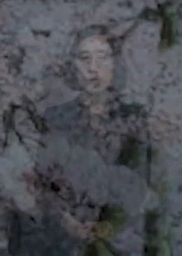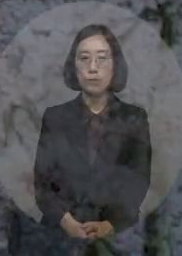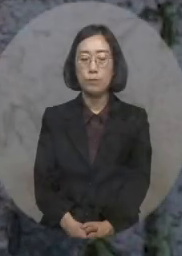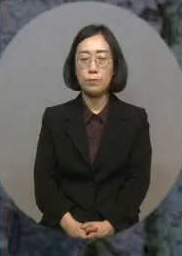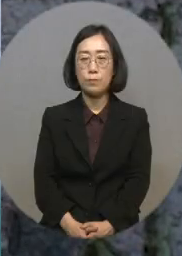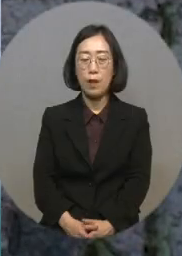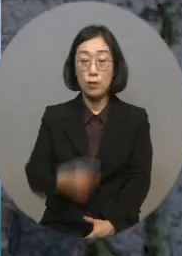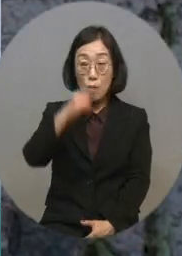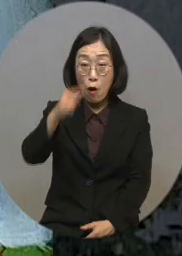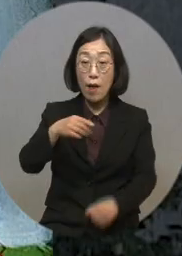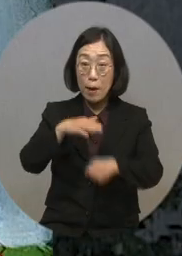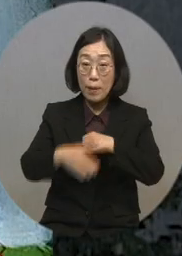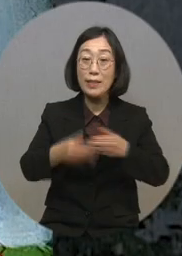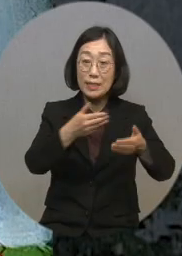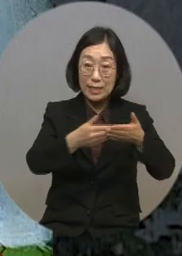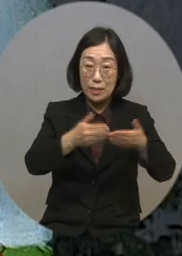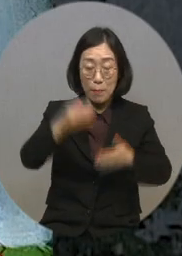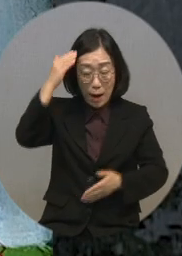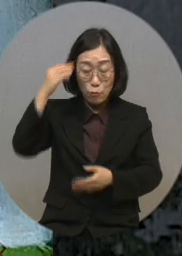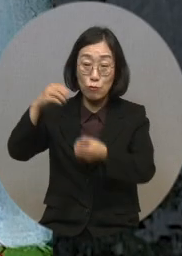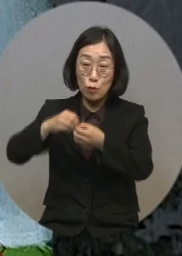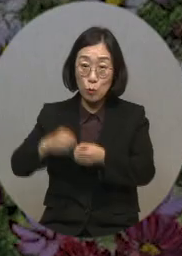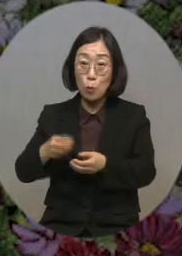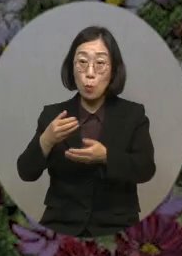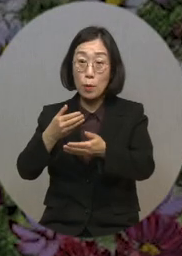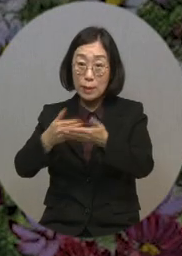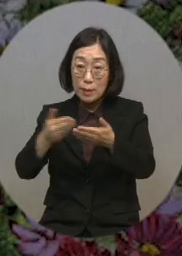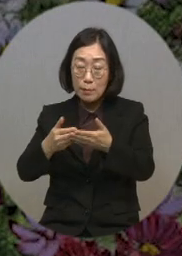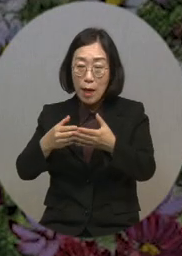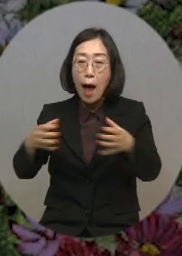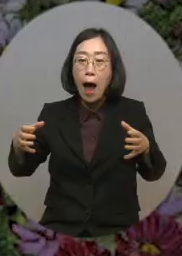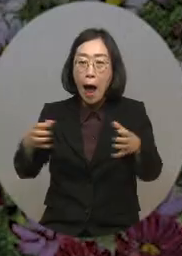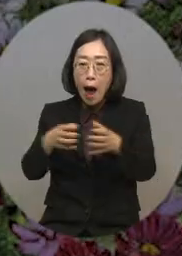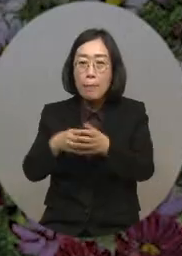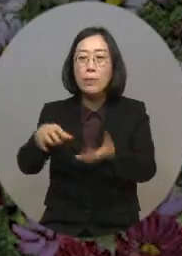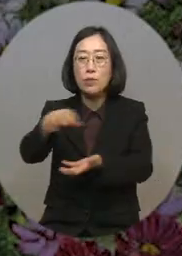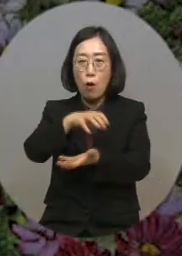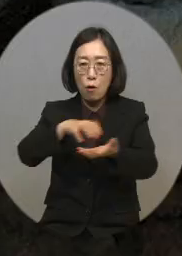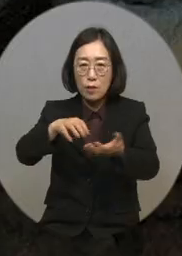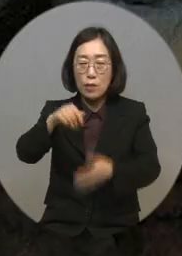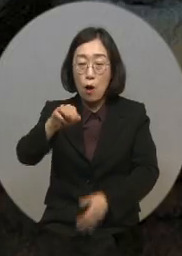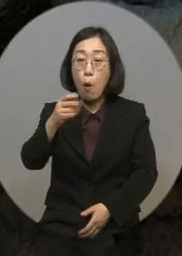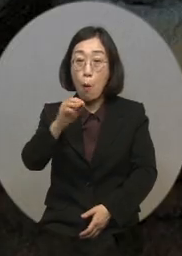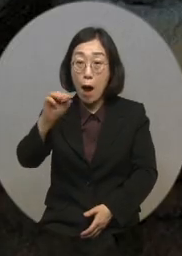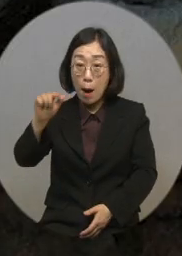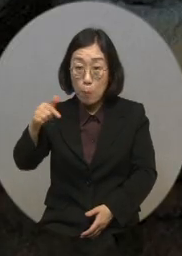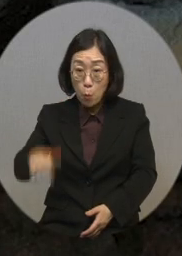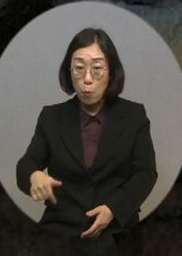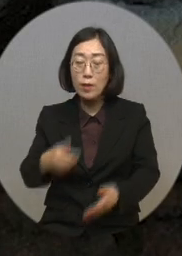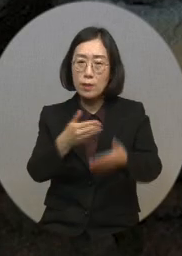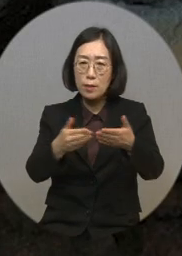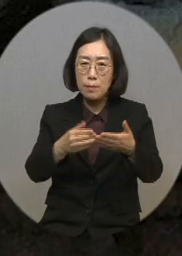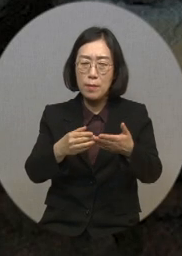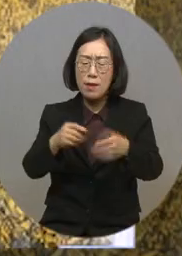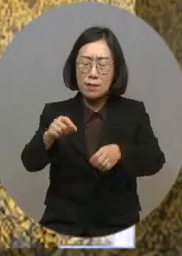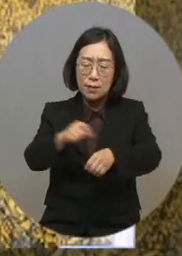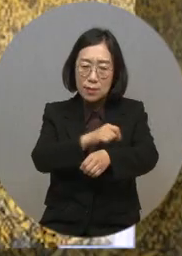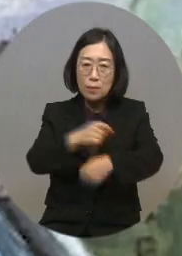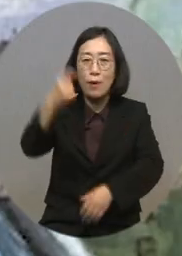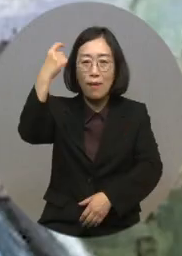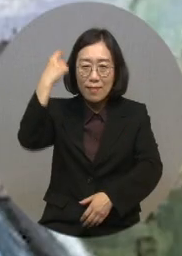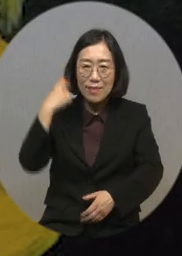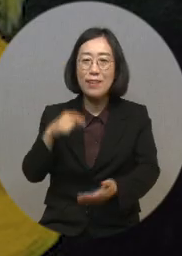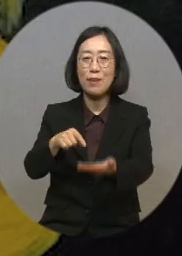서양화의 한국화를 접목한 퓨전 한국화를 탄생시킨 정화복 작가의 그림은 무엇인가 독특함이